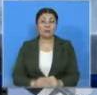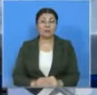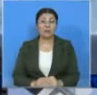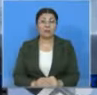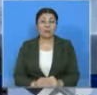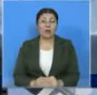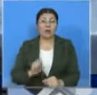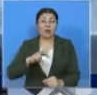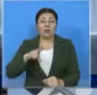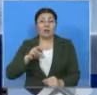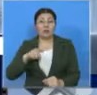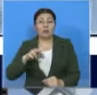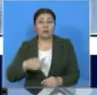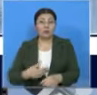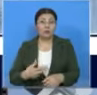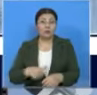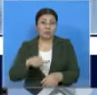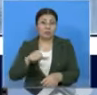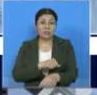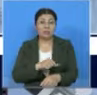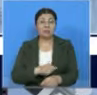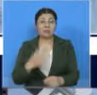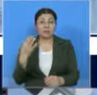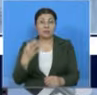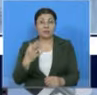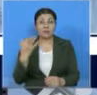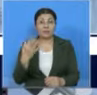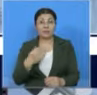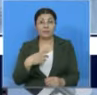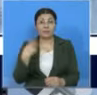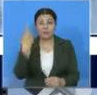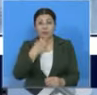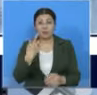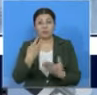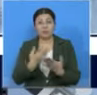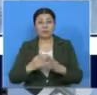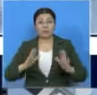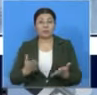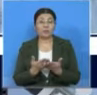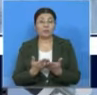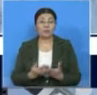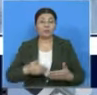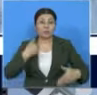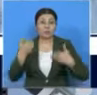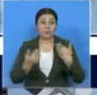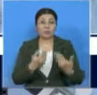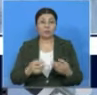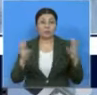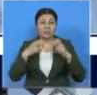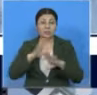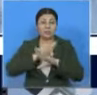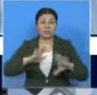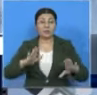Алкоголь және есірткіден мас болған күйде суға түсуге, суға қайықтардан, катерлерден секіруге, тексерілмеген және жабдықталмаған